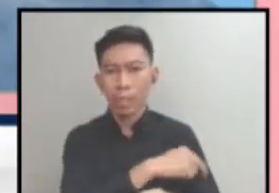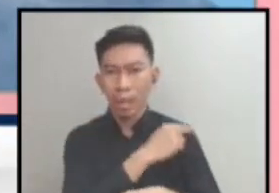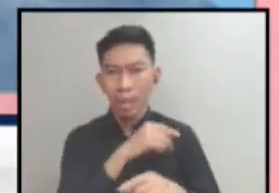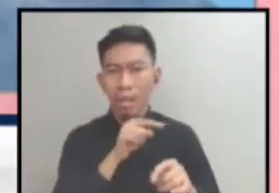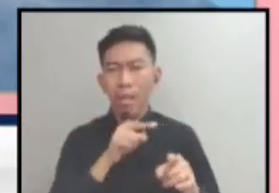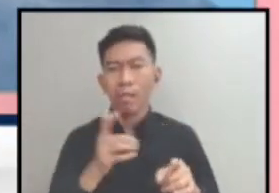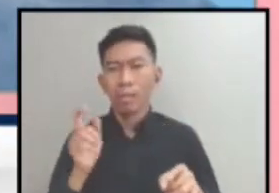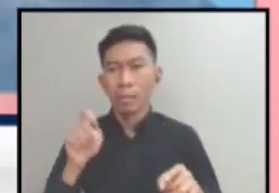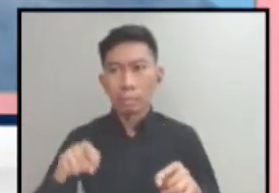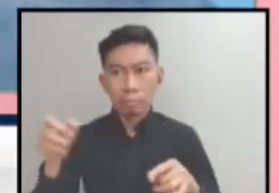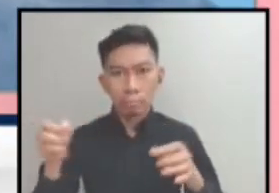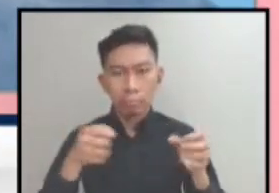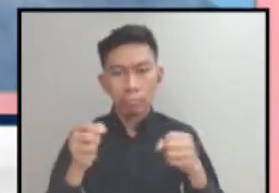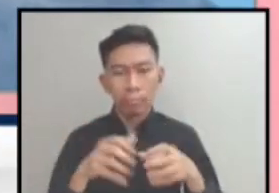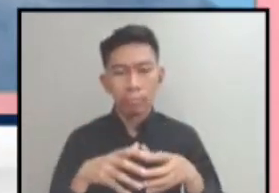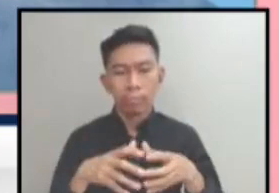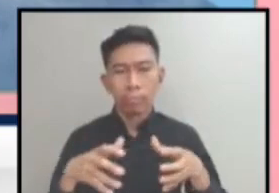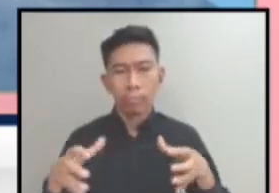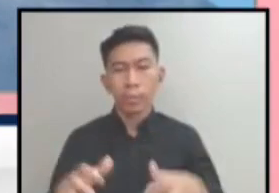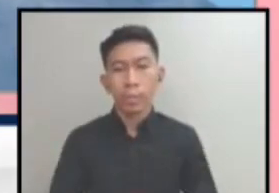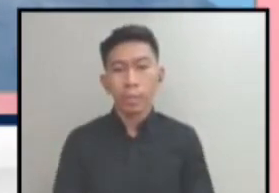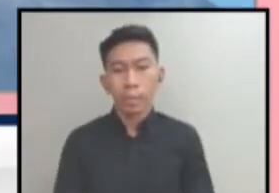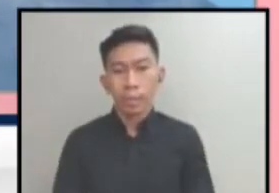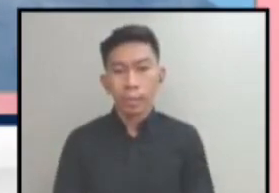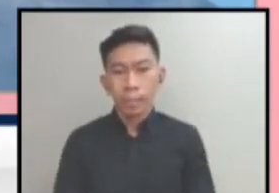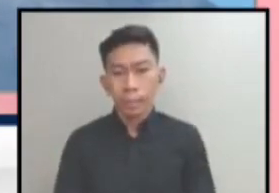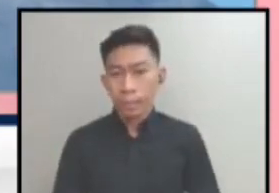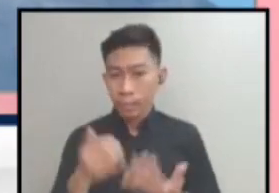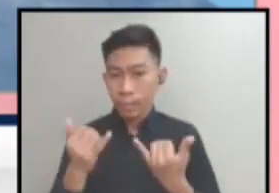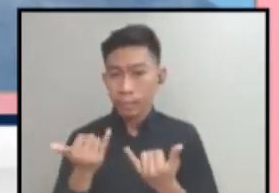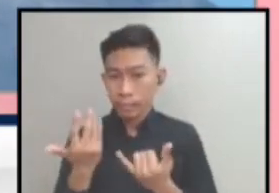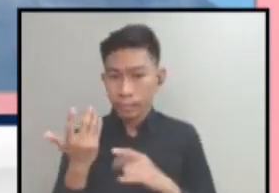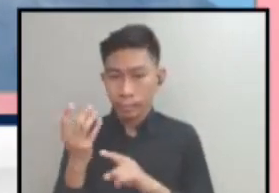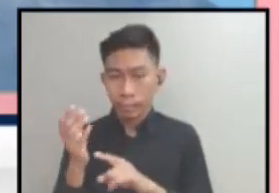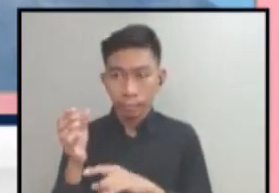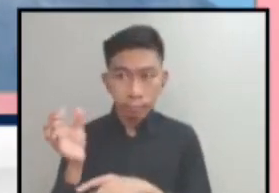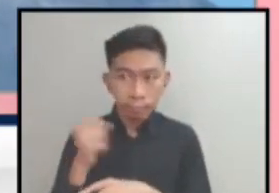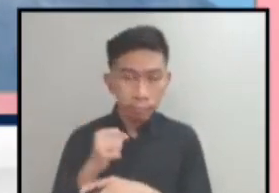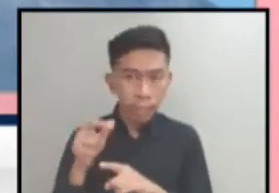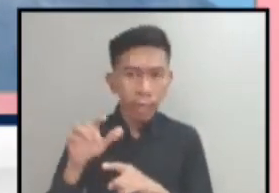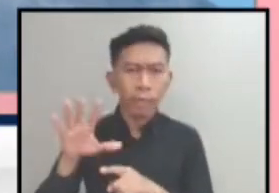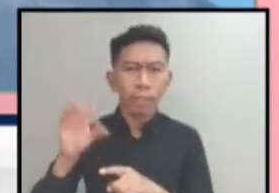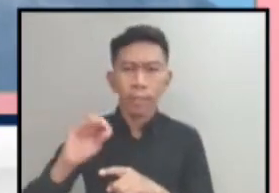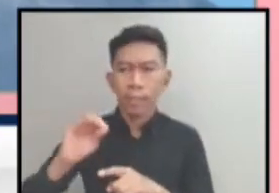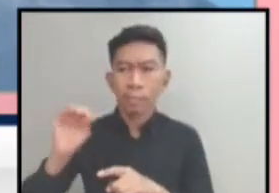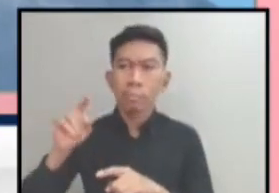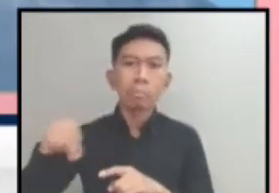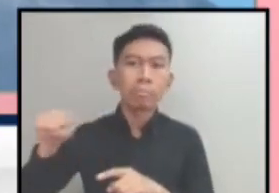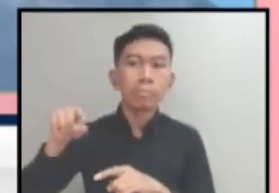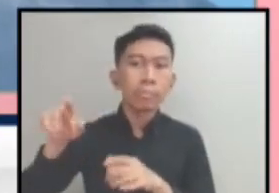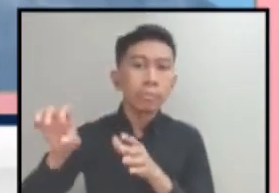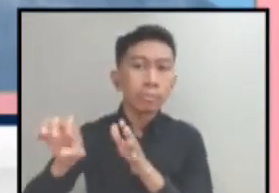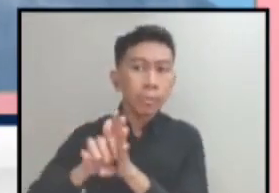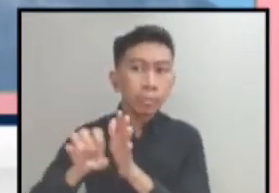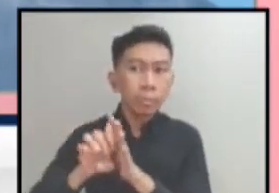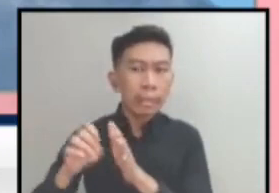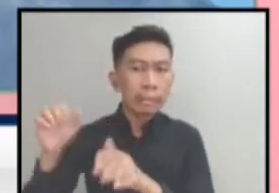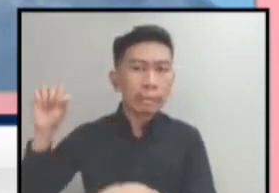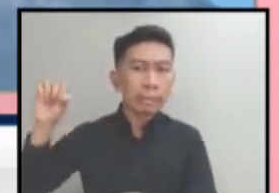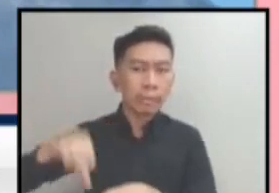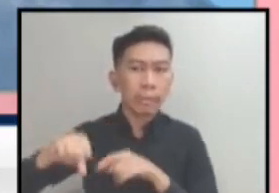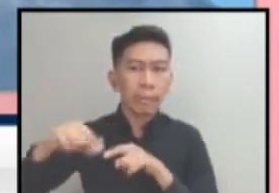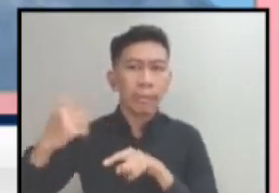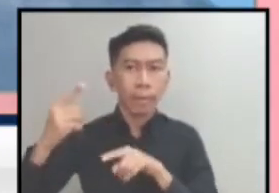kalihim, ang kukunin nila ay ang 50% ng mga hindi nakapasa sa board exam, particular ang mga nakuha